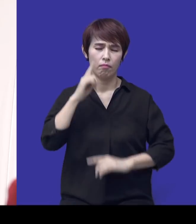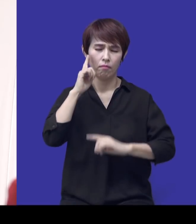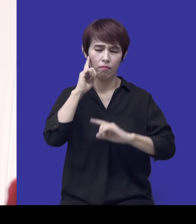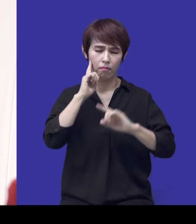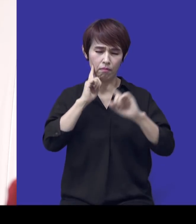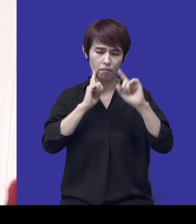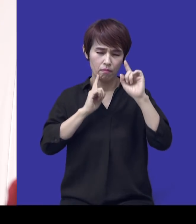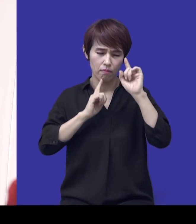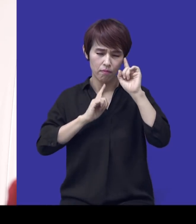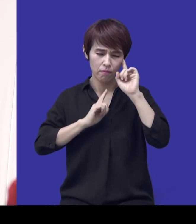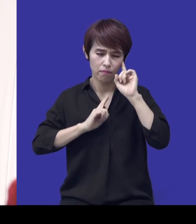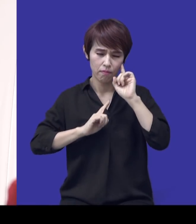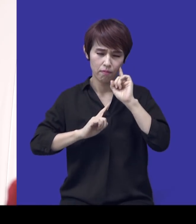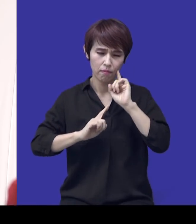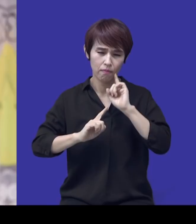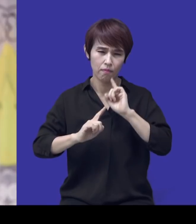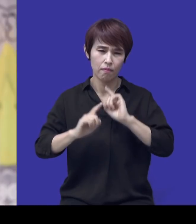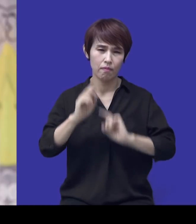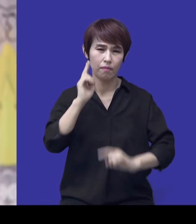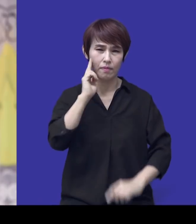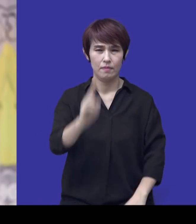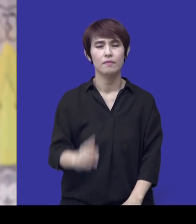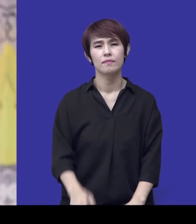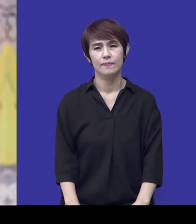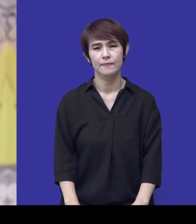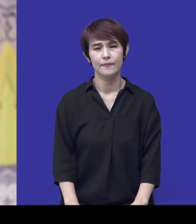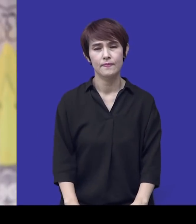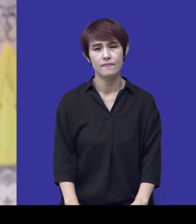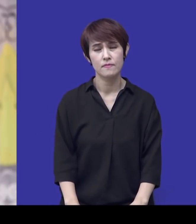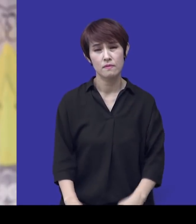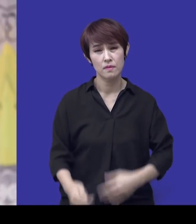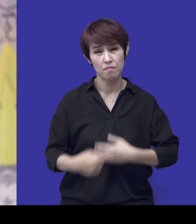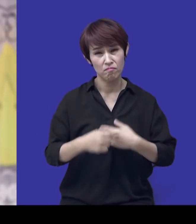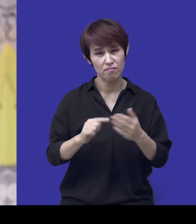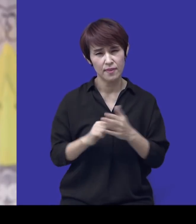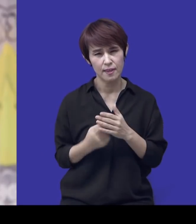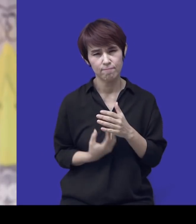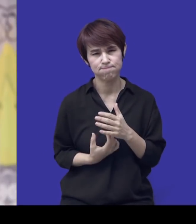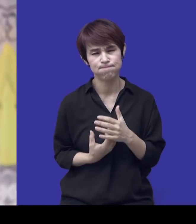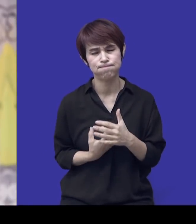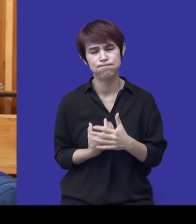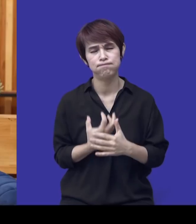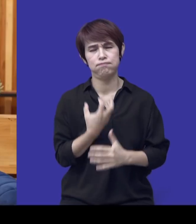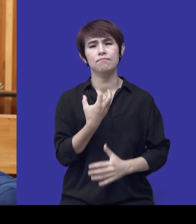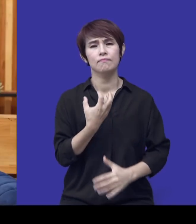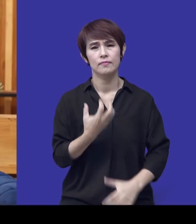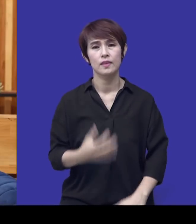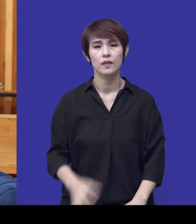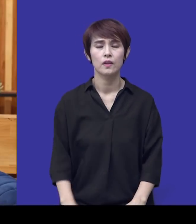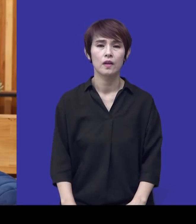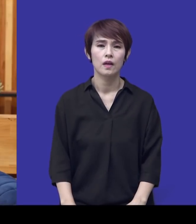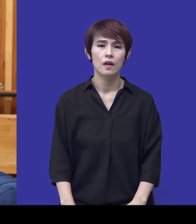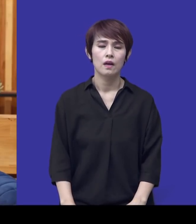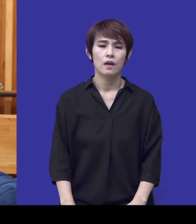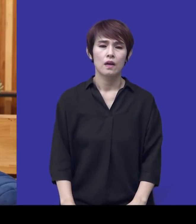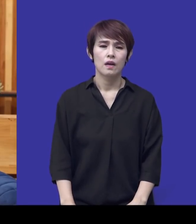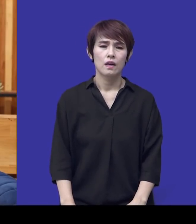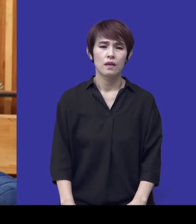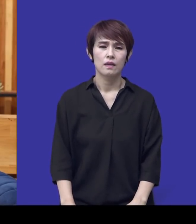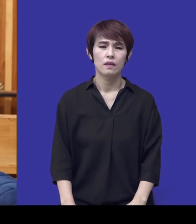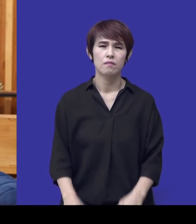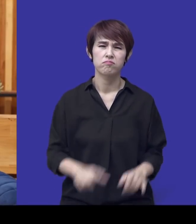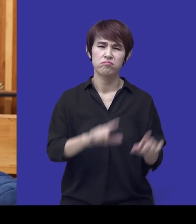되면서 제 마음속에 좀 분노가 생겼던 것 같아요. 그래서 막 살기 싫다 뭐